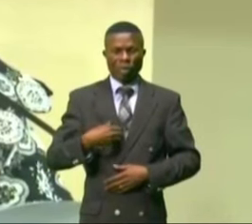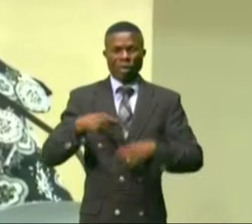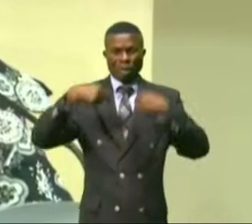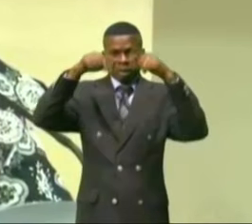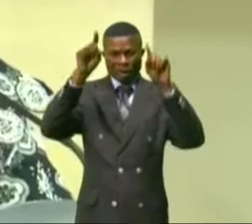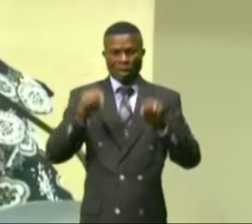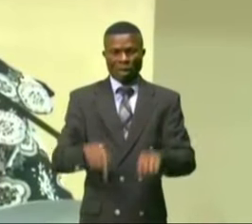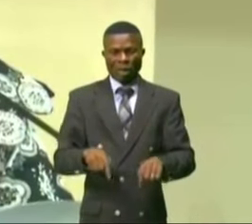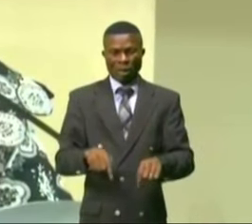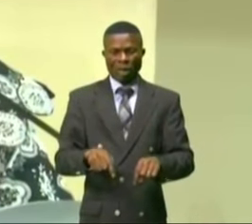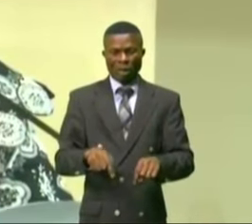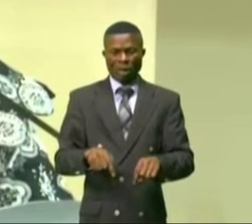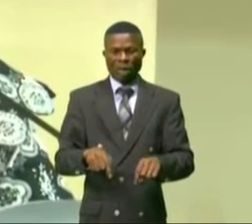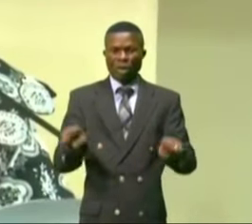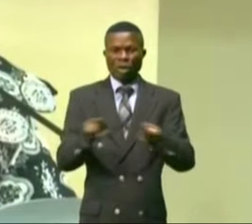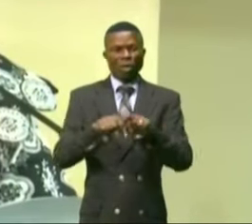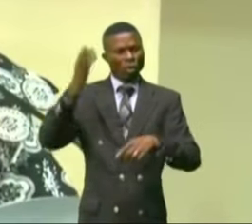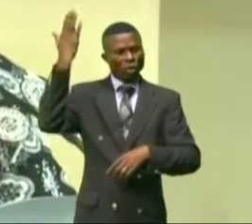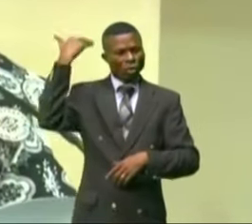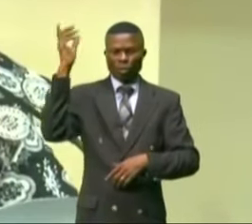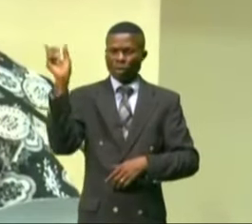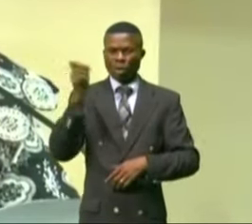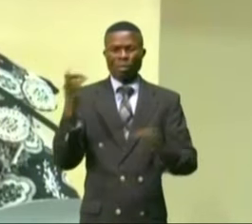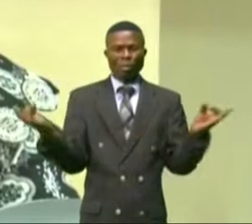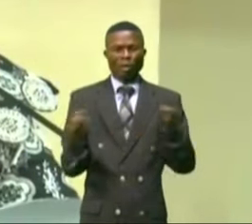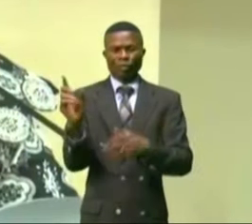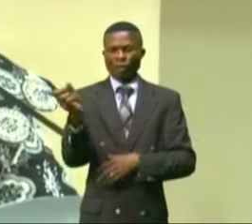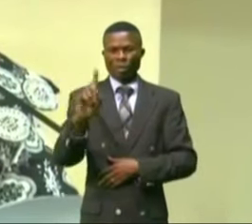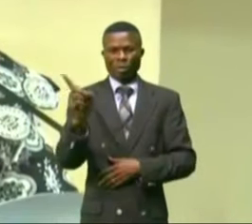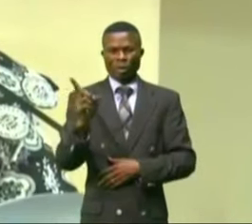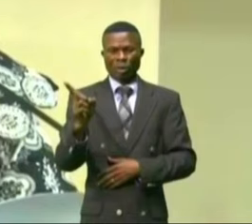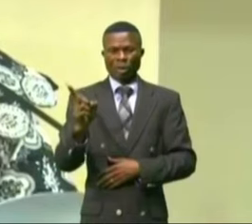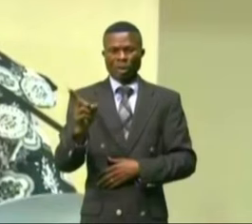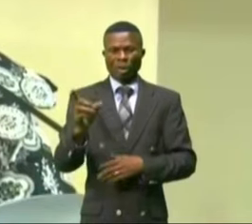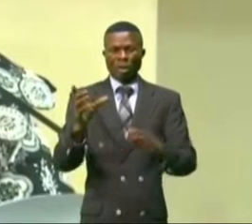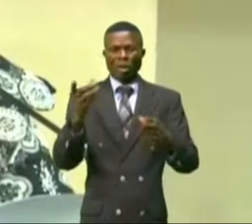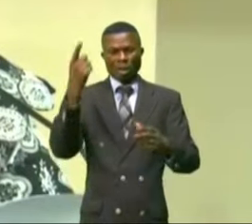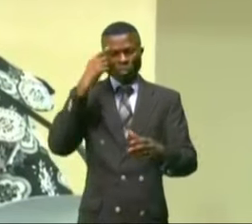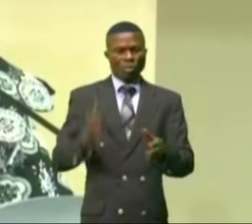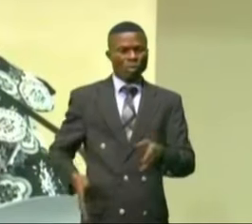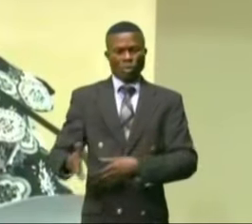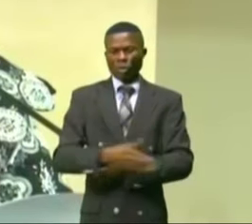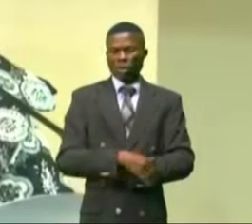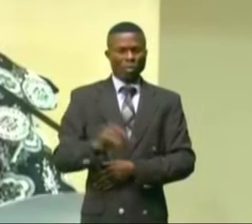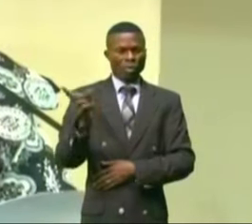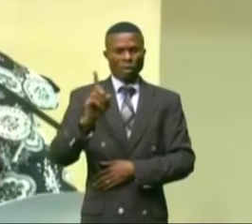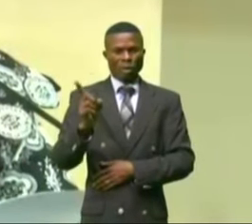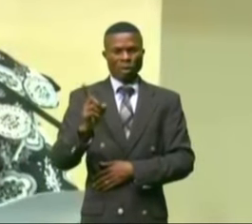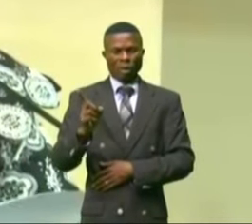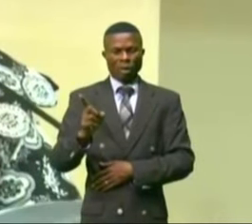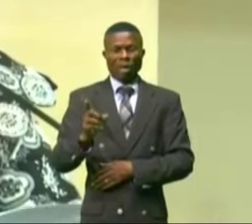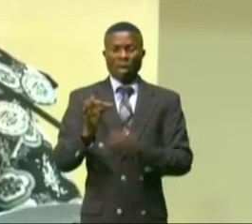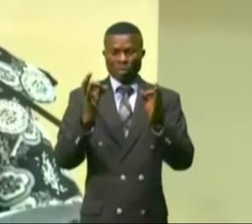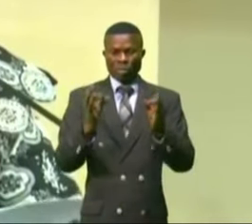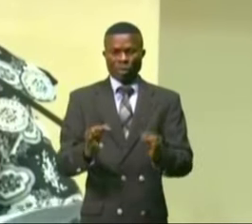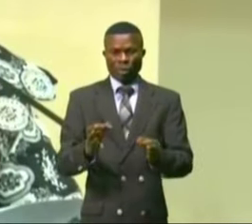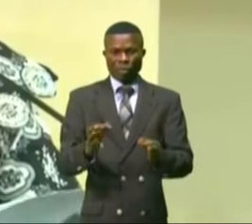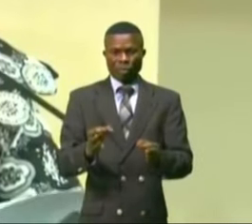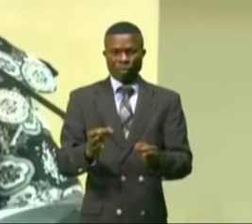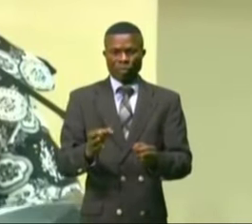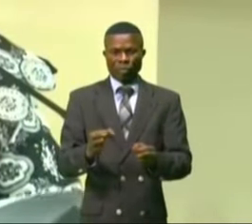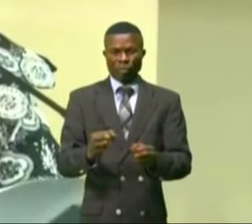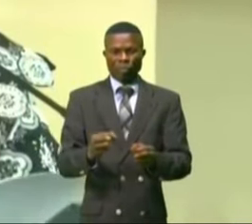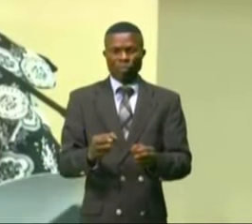année ne sera pas festive avec les ports de Pagne. Cependant, elle